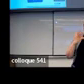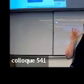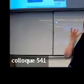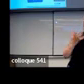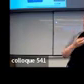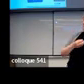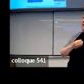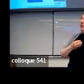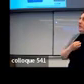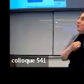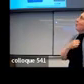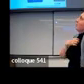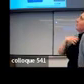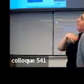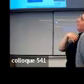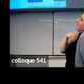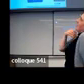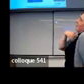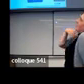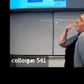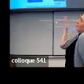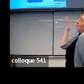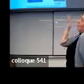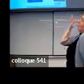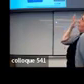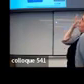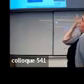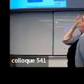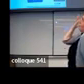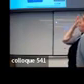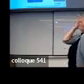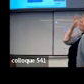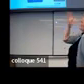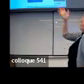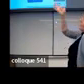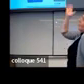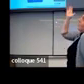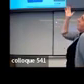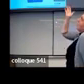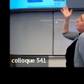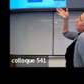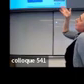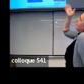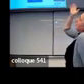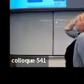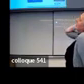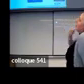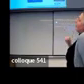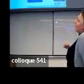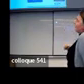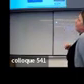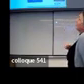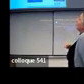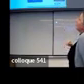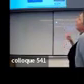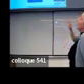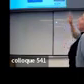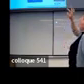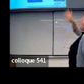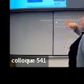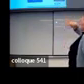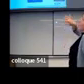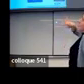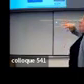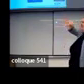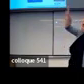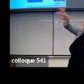Puis là, je suis allée voir ce qu'on dit traditionnellement comment on porte traditionnellement le cycle de l'information savante.